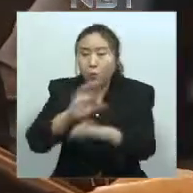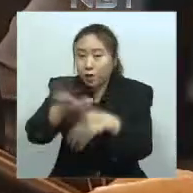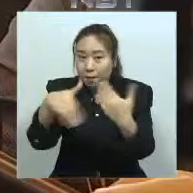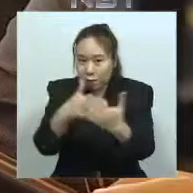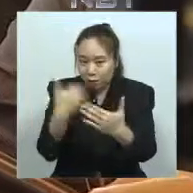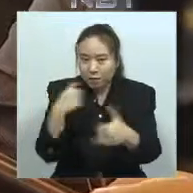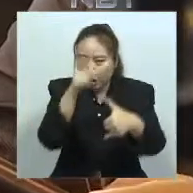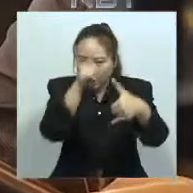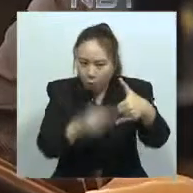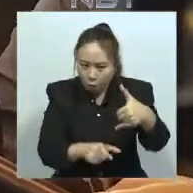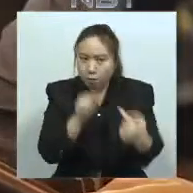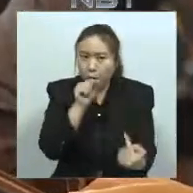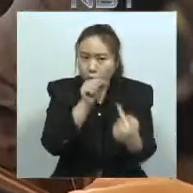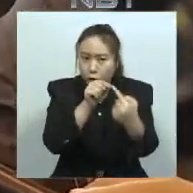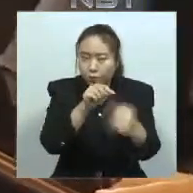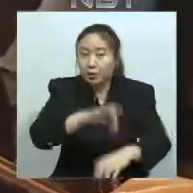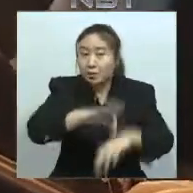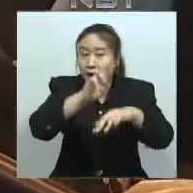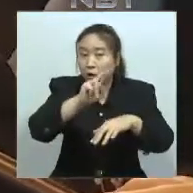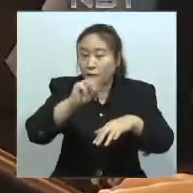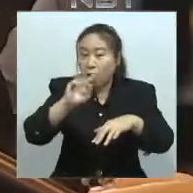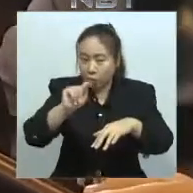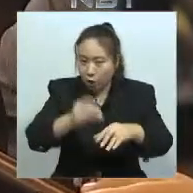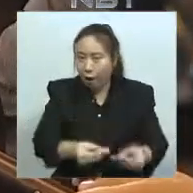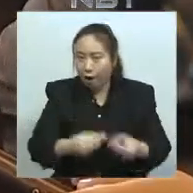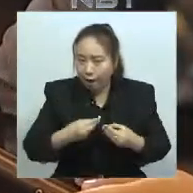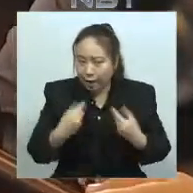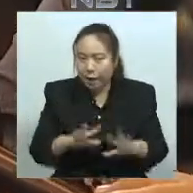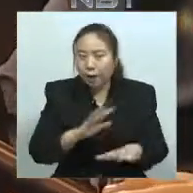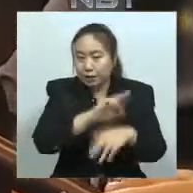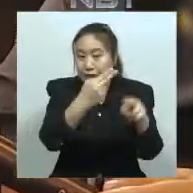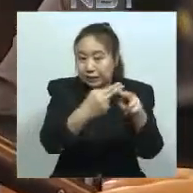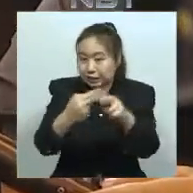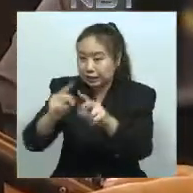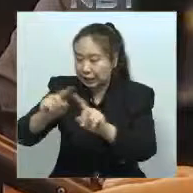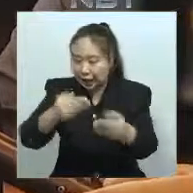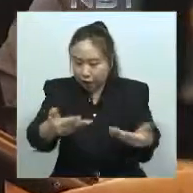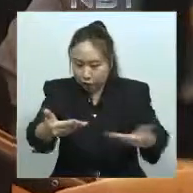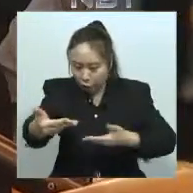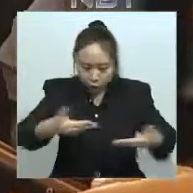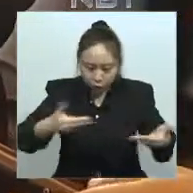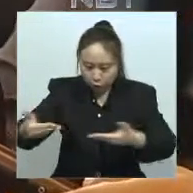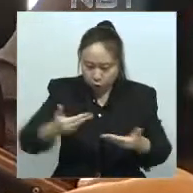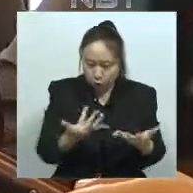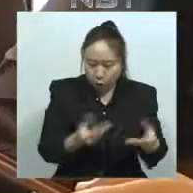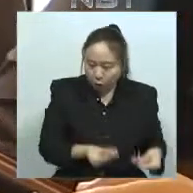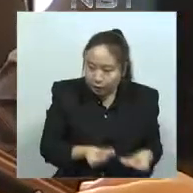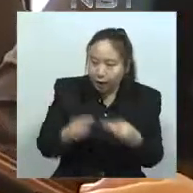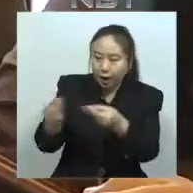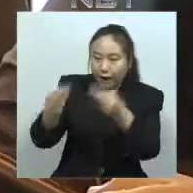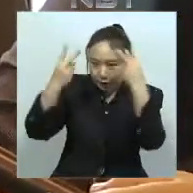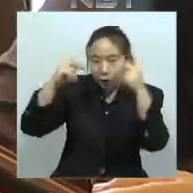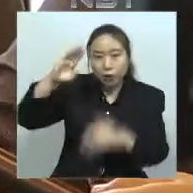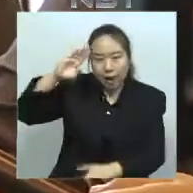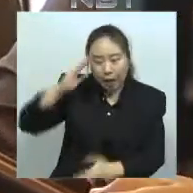ลที่เหมาะสมที่จะดำรงตำแหน่งรัฐมนตรีแล้วซึ่งรายชื่อทั้งหลายที่ส่งมาเนี่ยเดี๋ยวสุดท้ายก็จะต้องส่งให้พลเอกประยุทธ์พิจาร